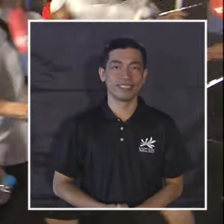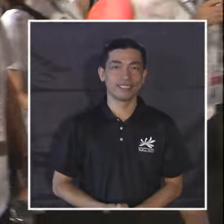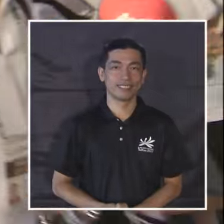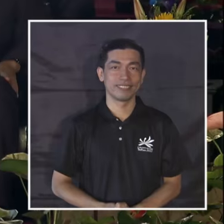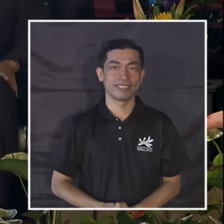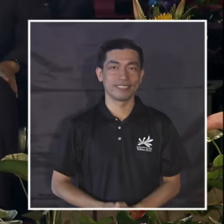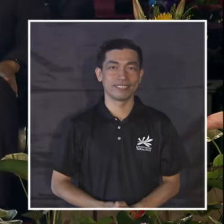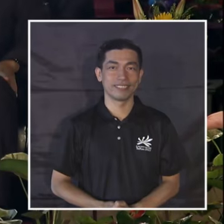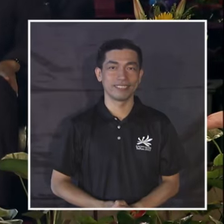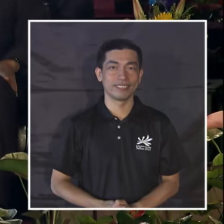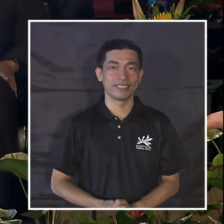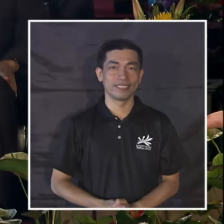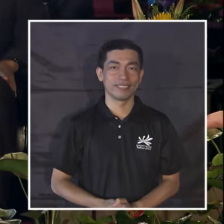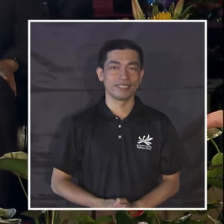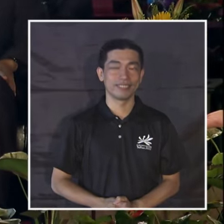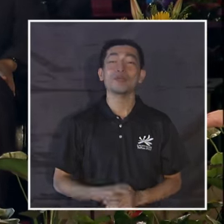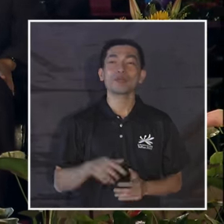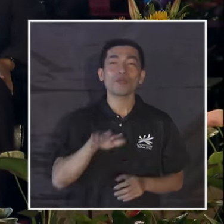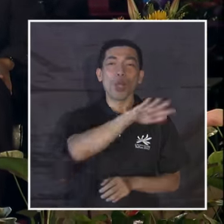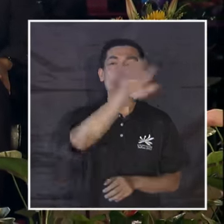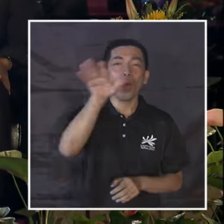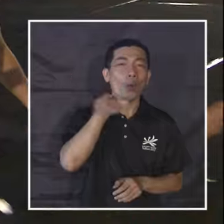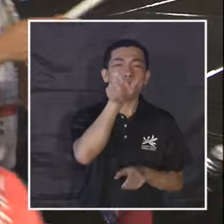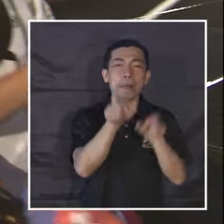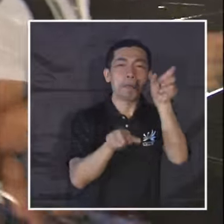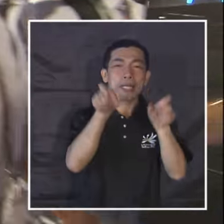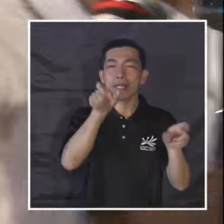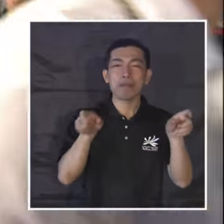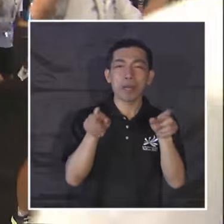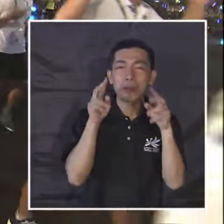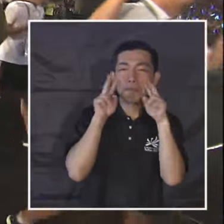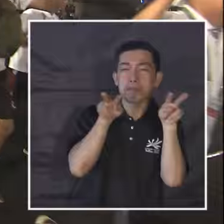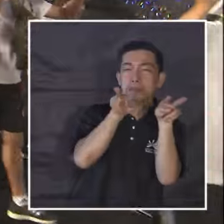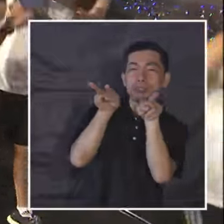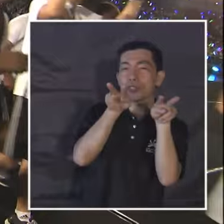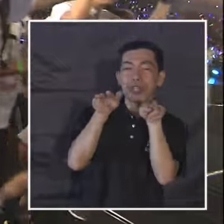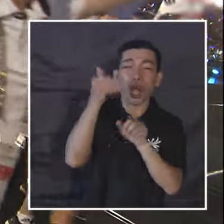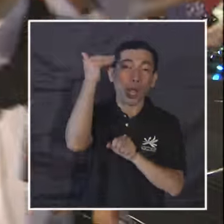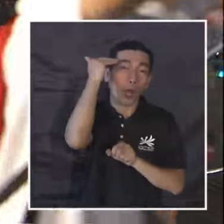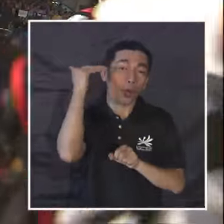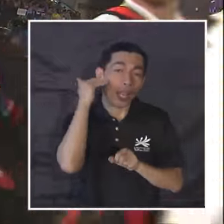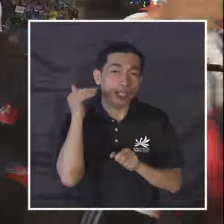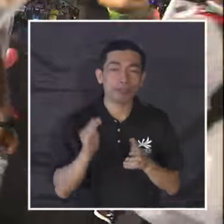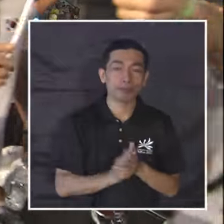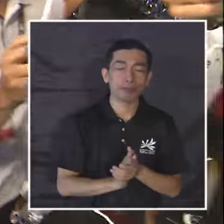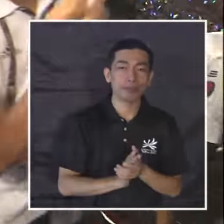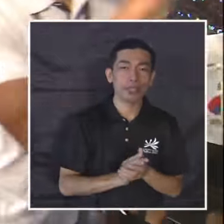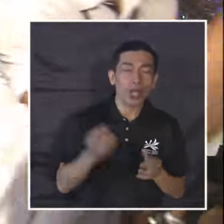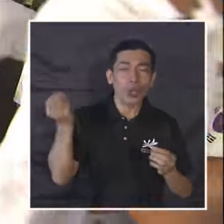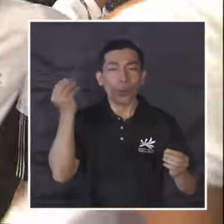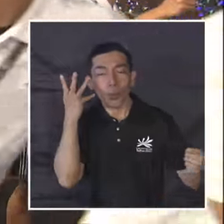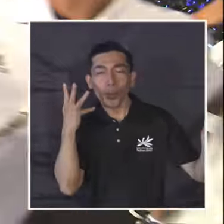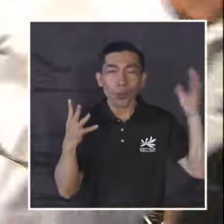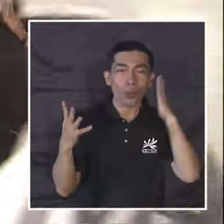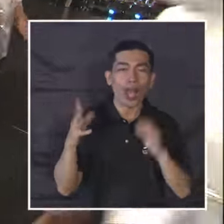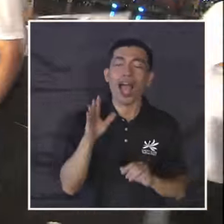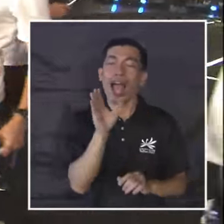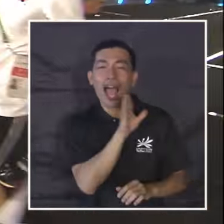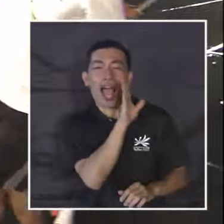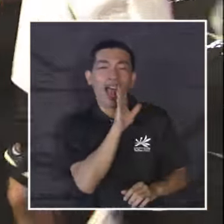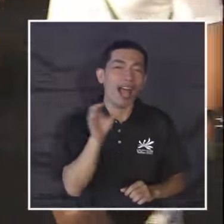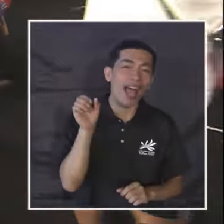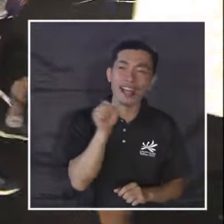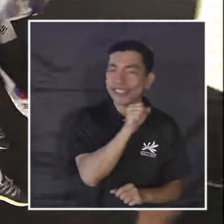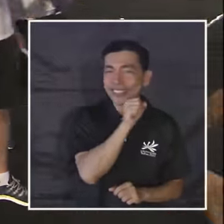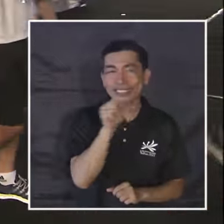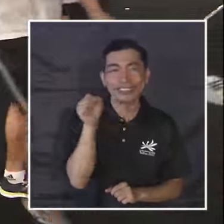相信大家对于韩国的文化并不陌生，不管是音乐或者是流行，但是在这个体育盛事